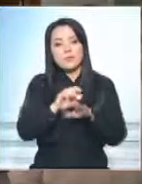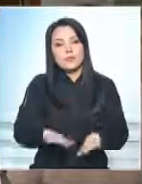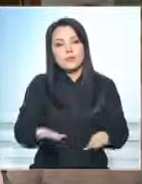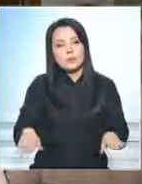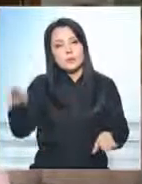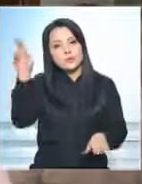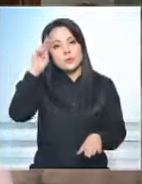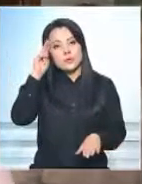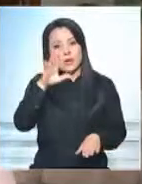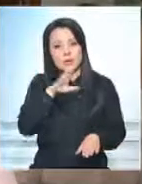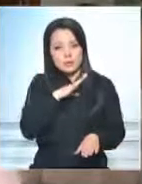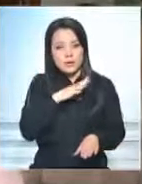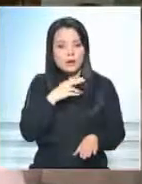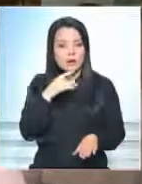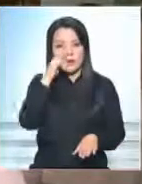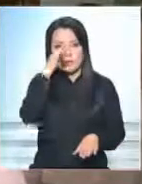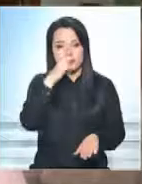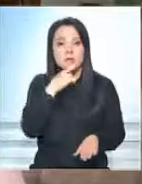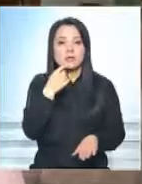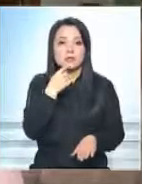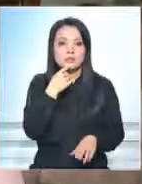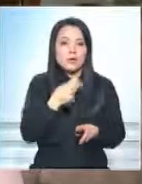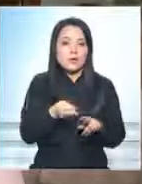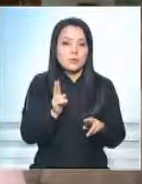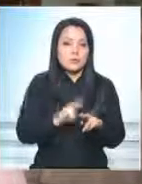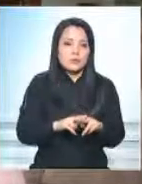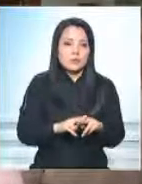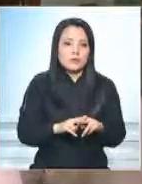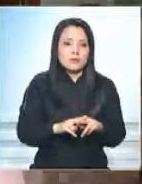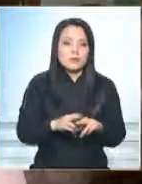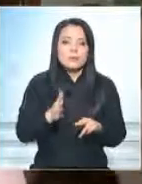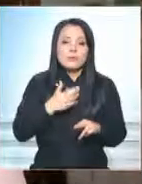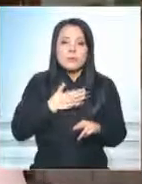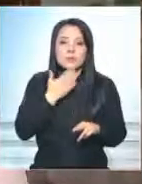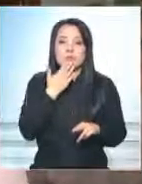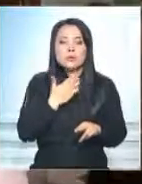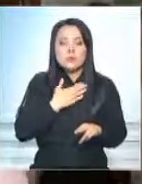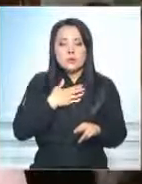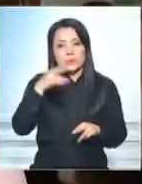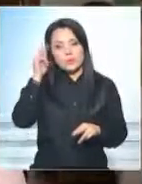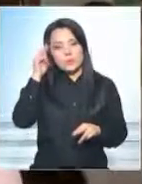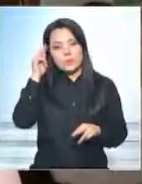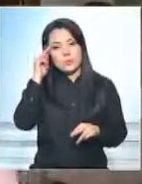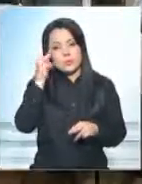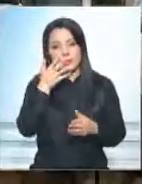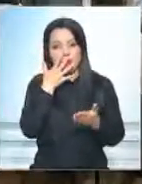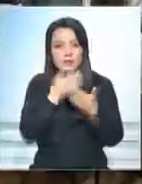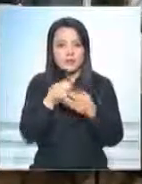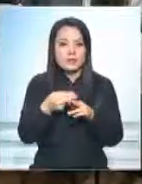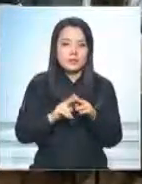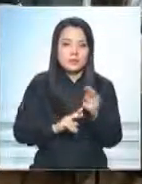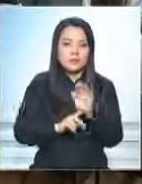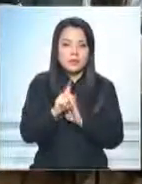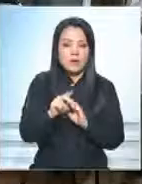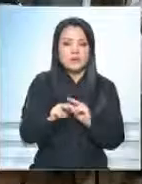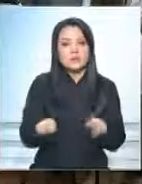біз мейірімді, толеранттық адам болып тәрбиеленеміз деп ойлаймын. Мен қазақ